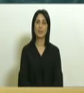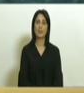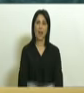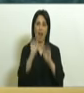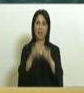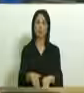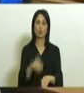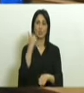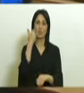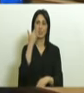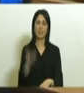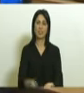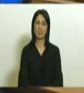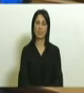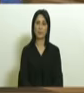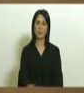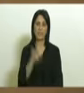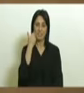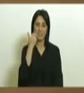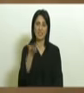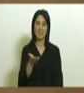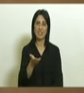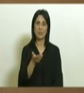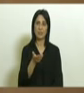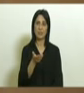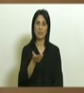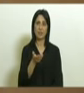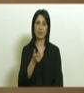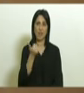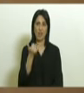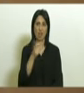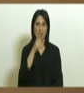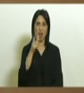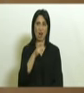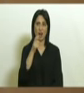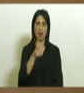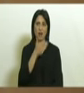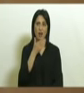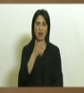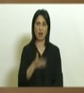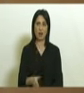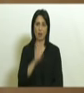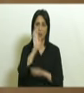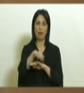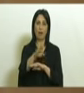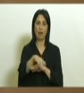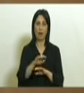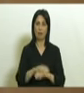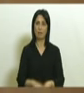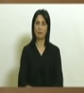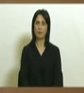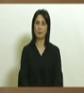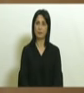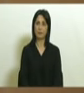გაჩუმდი, რა სირცხვილია. ხელს უშლით თქვენ კოლეგას. როდის აქეთ გახთი, ესე იგი, ესეთი მჭერმეტყველი გაოცებული ვარ.